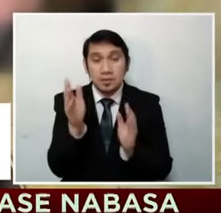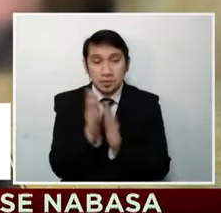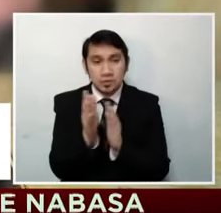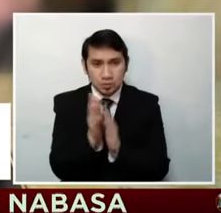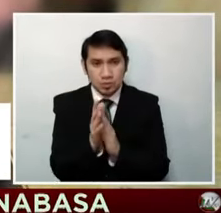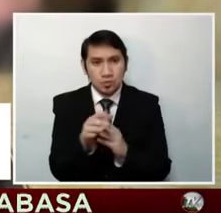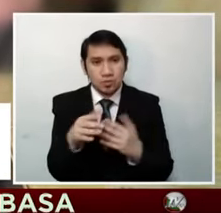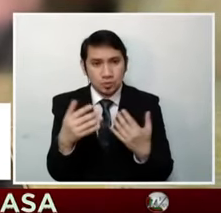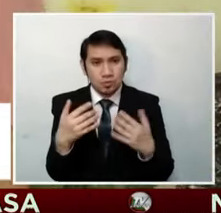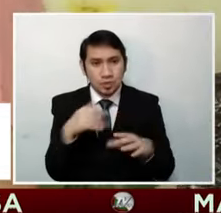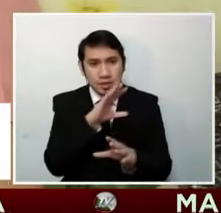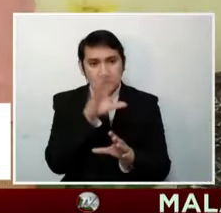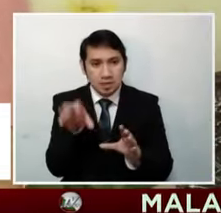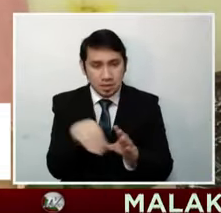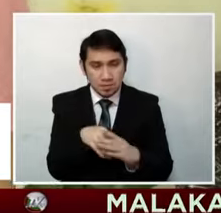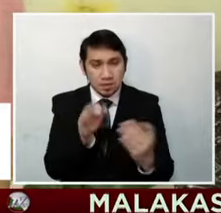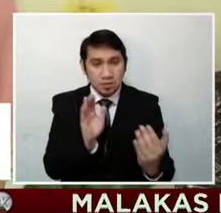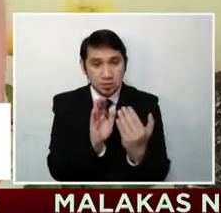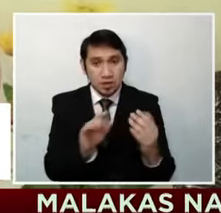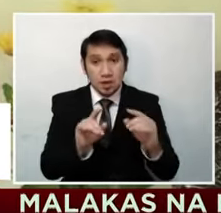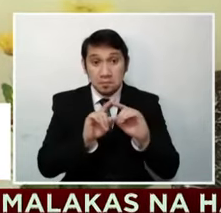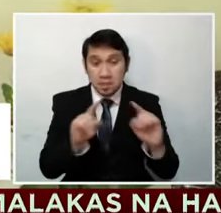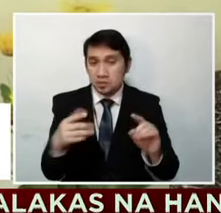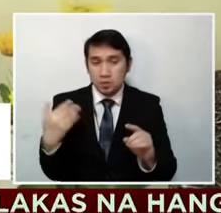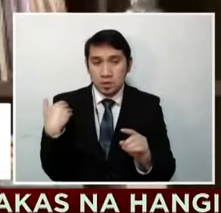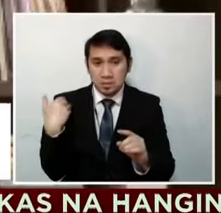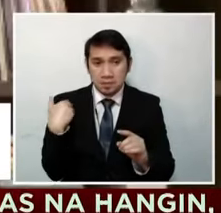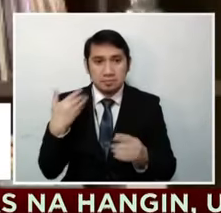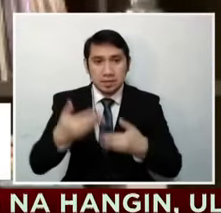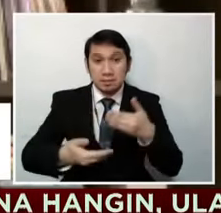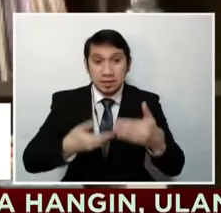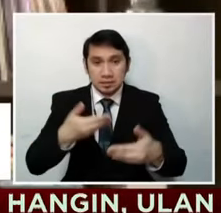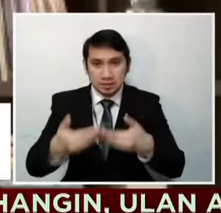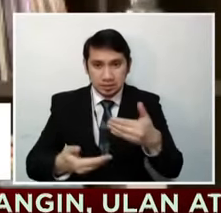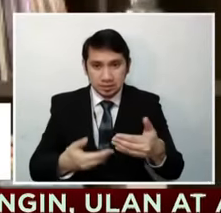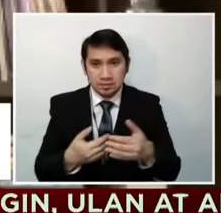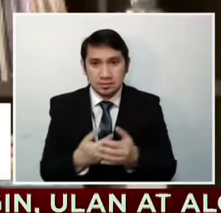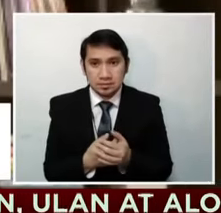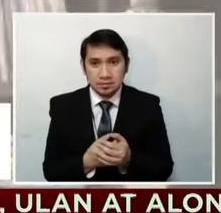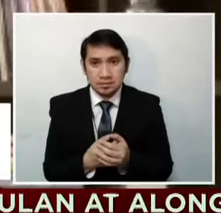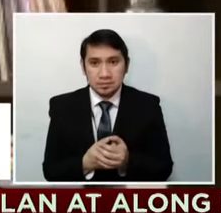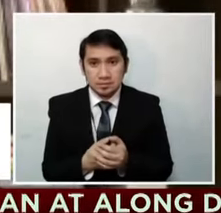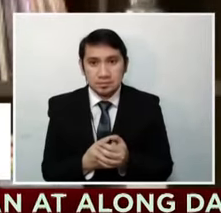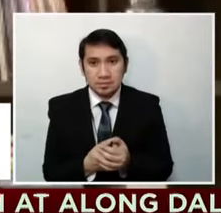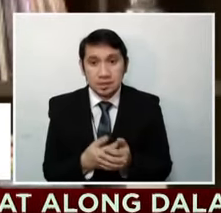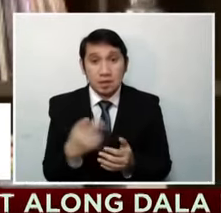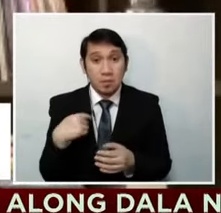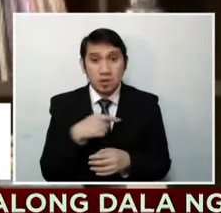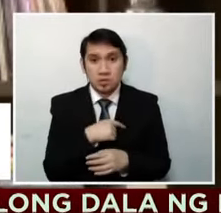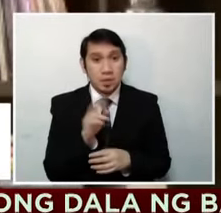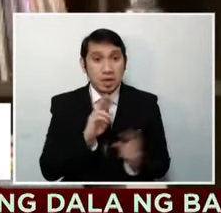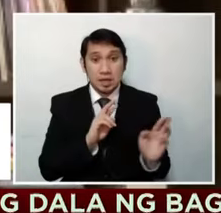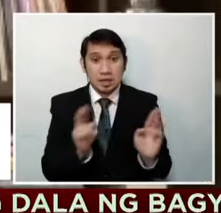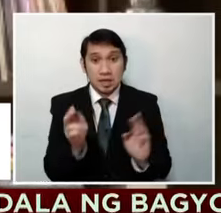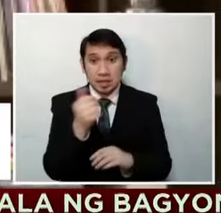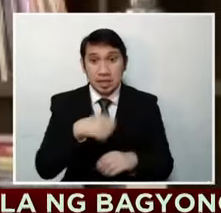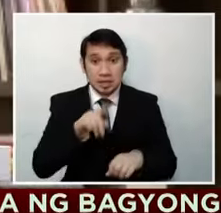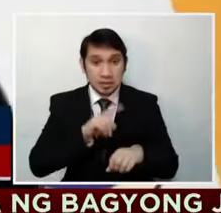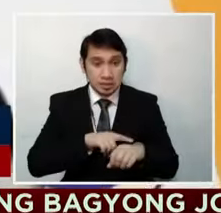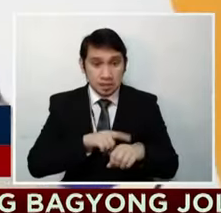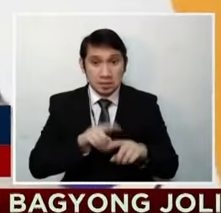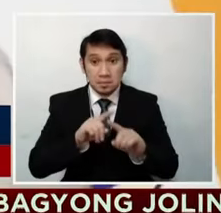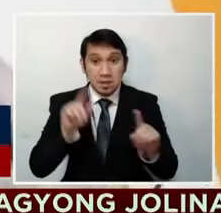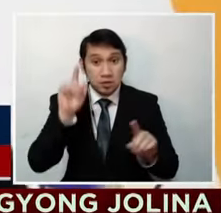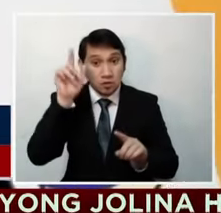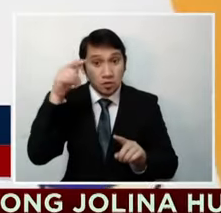face-to-face classes, pero isinasapinal pa ang proseso. Kami, we're ready anytime. Ang tanong, ready ba yung